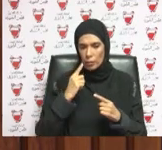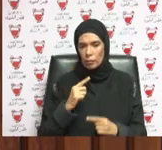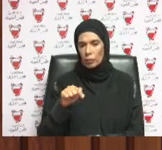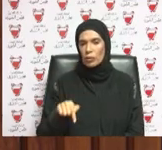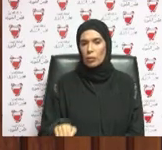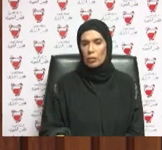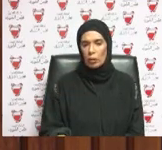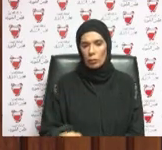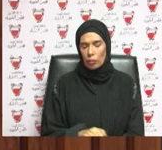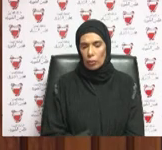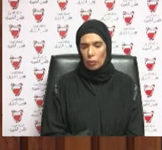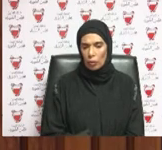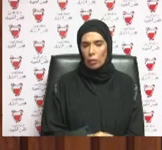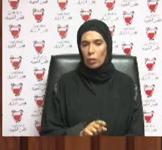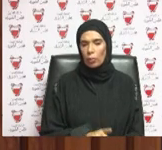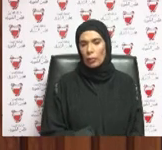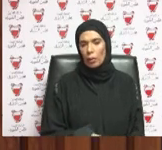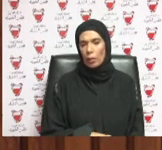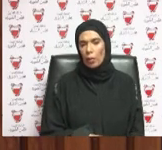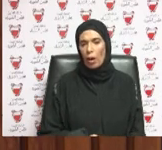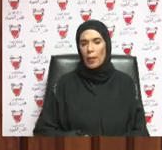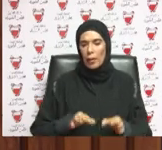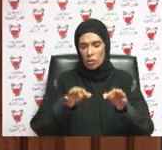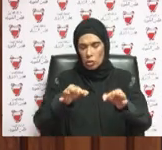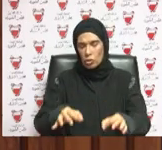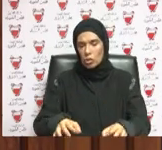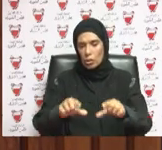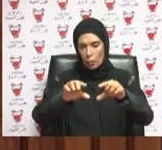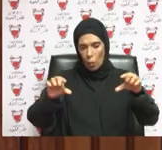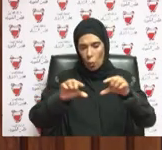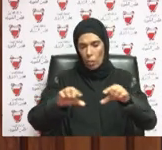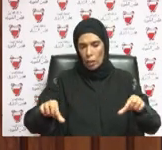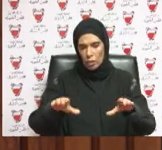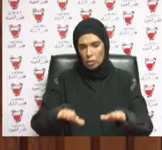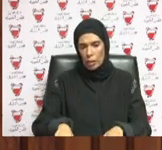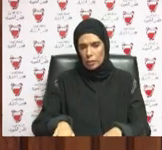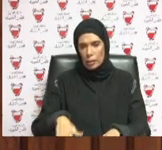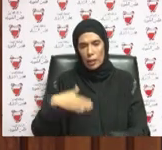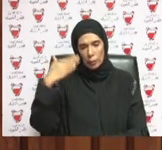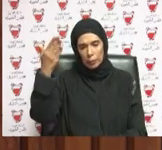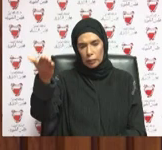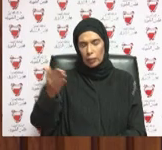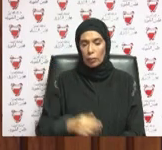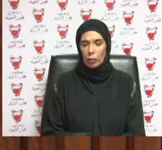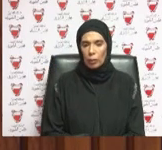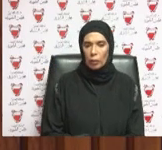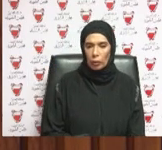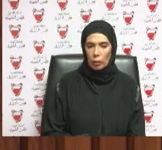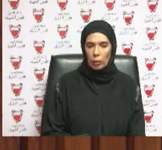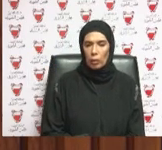ونرفع جلستنا ونؤجل كل مواضيع هذه الجلسة إلى جلسة قادمة، نظرا